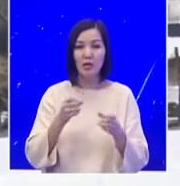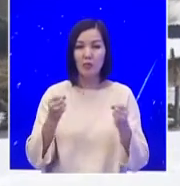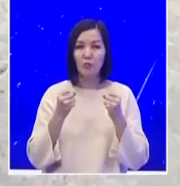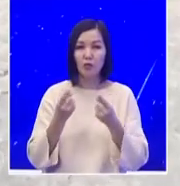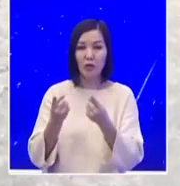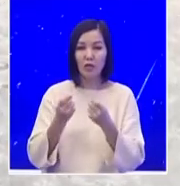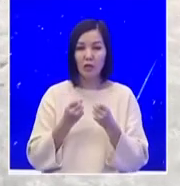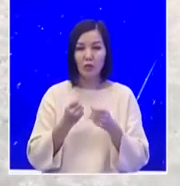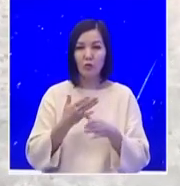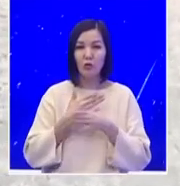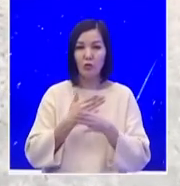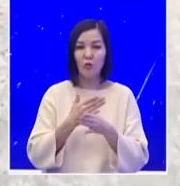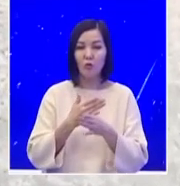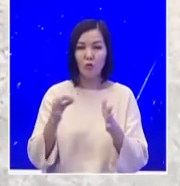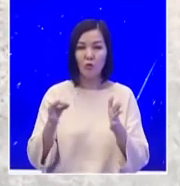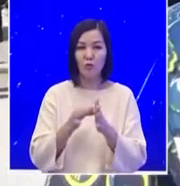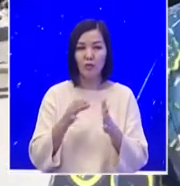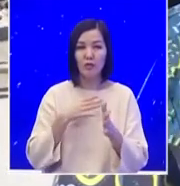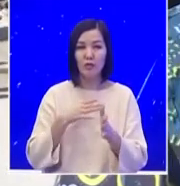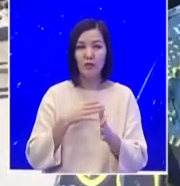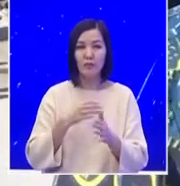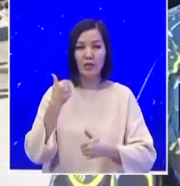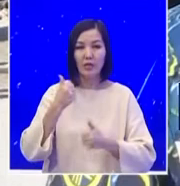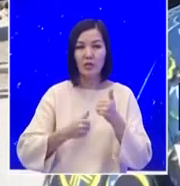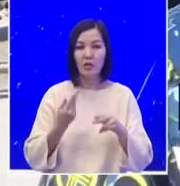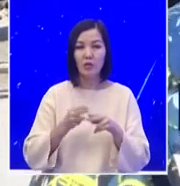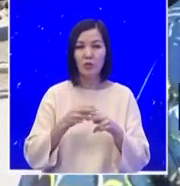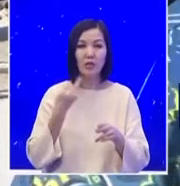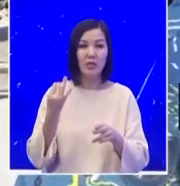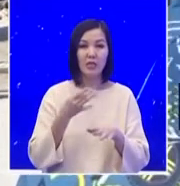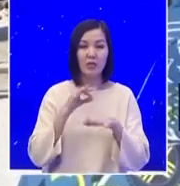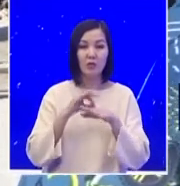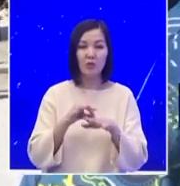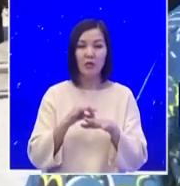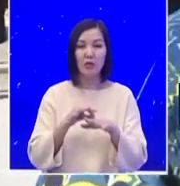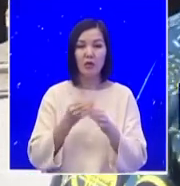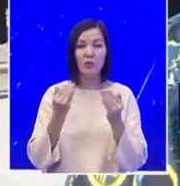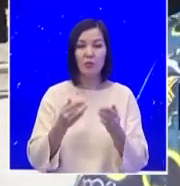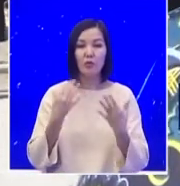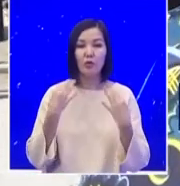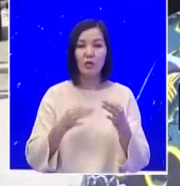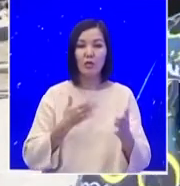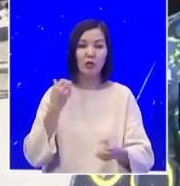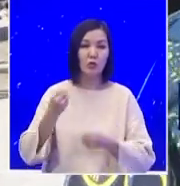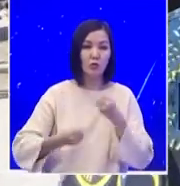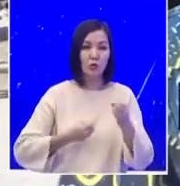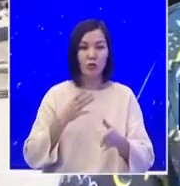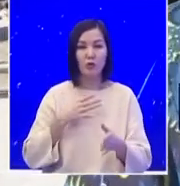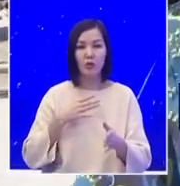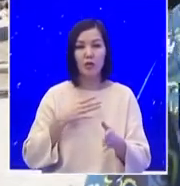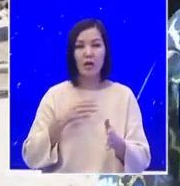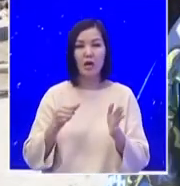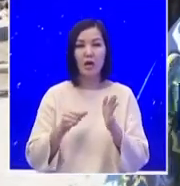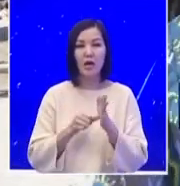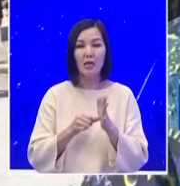тартуды, оларға қолдау білдіруді көздейді. Тартыс өте жақсы, тартыс өтті бүгін. Бүгін еркін жүгіріште болды. 6 ұлдар